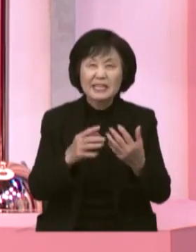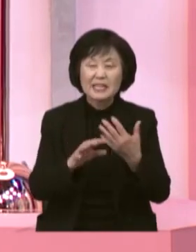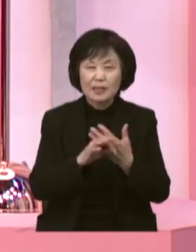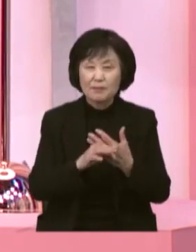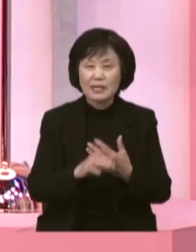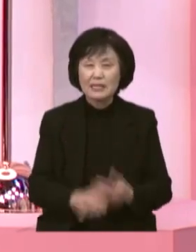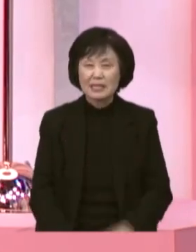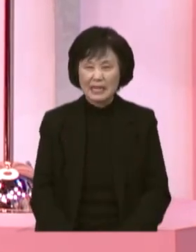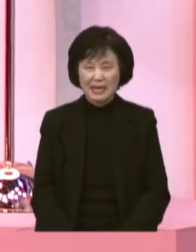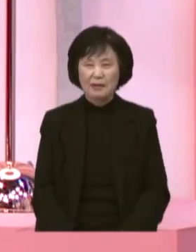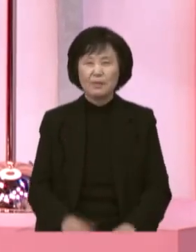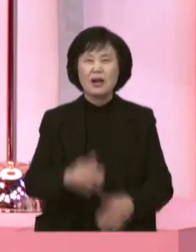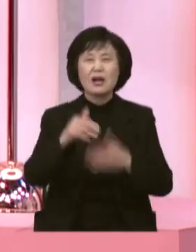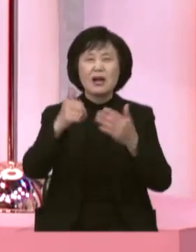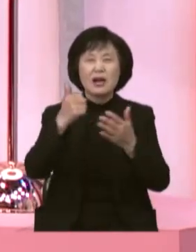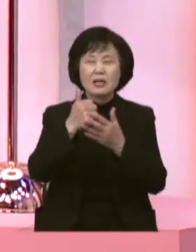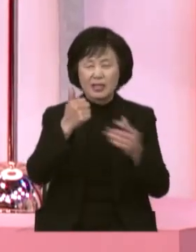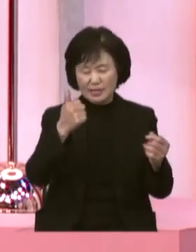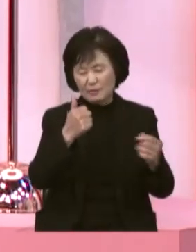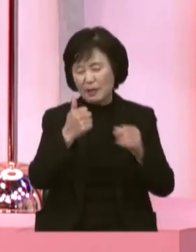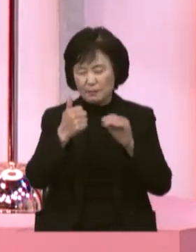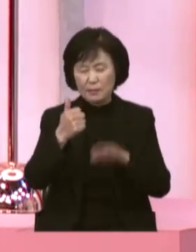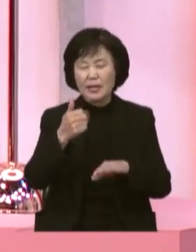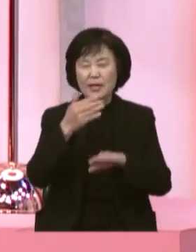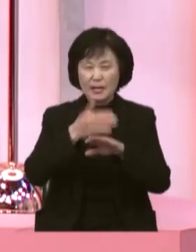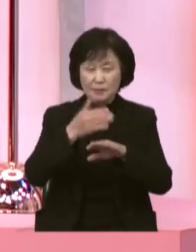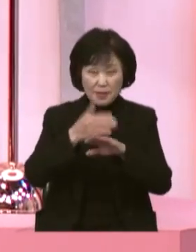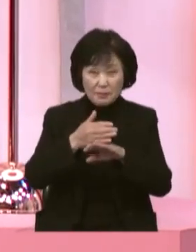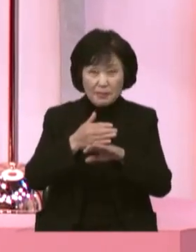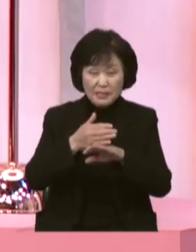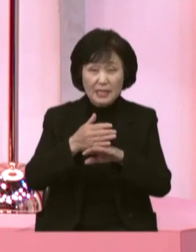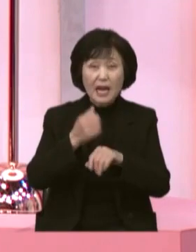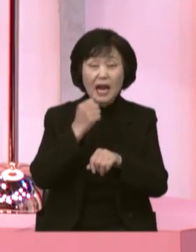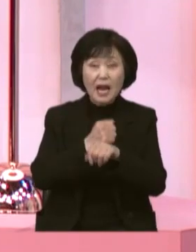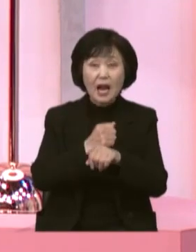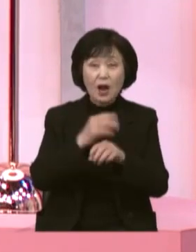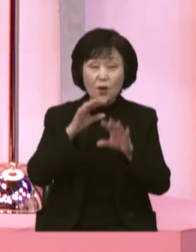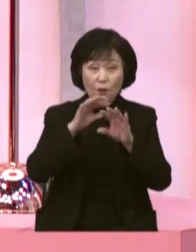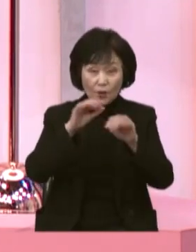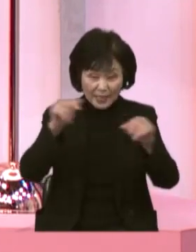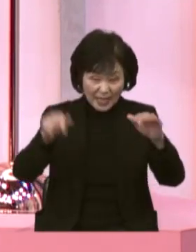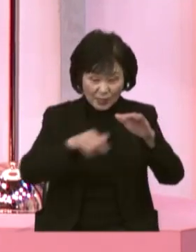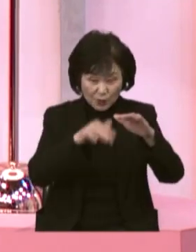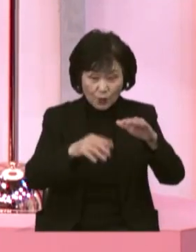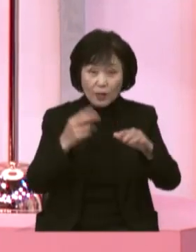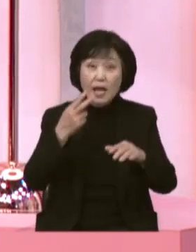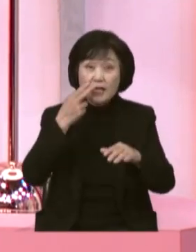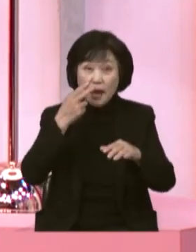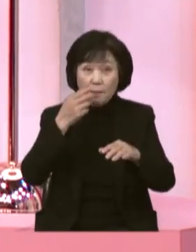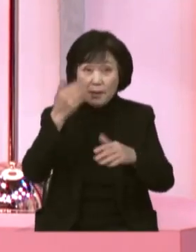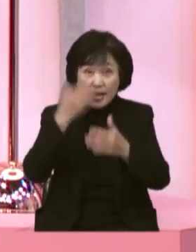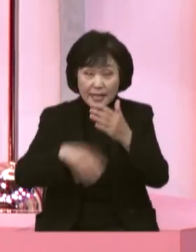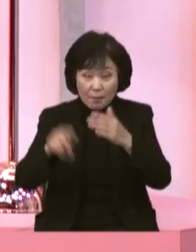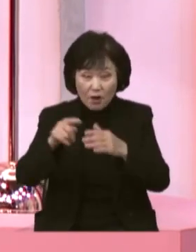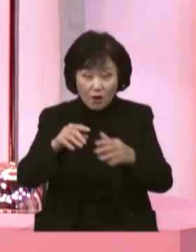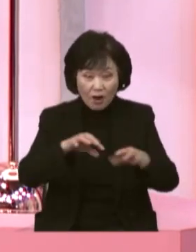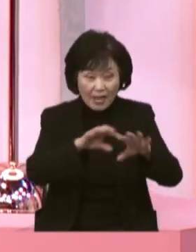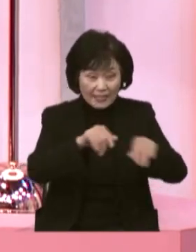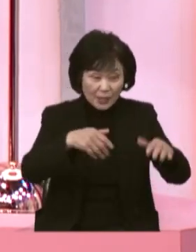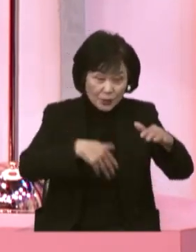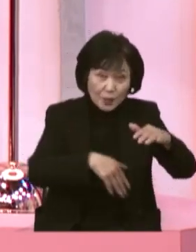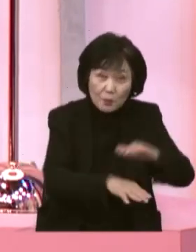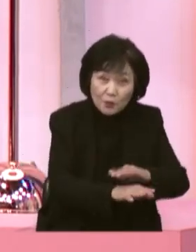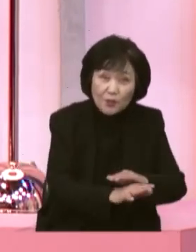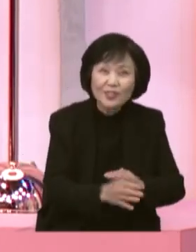같으면 야 이놈 거 내가 정말 하나님 감사합니다. 그리고 내가 그걸 땅 속에다 묵구려도 이렇게 오셨을 거래. 근데 이거 우리 아들